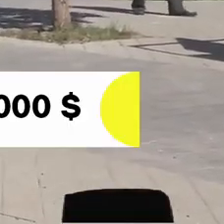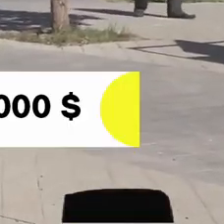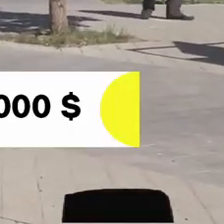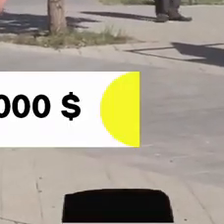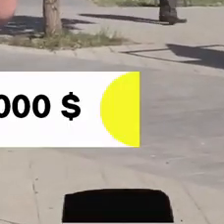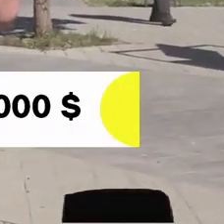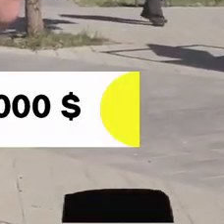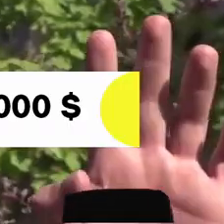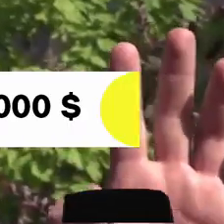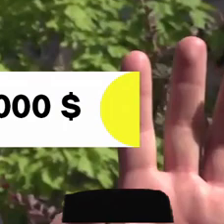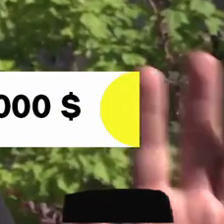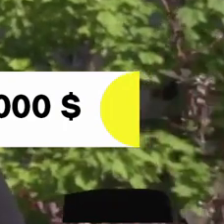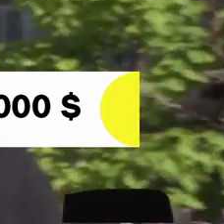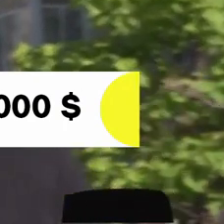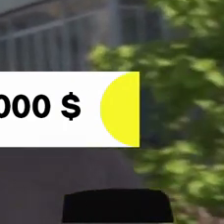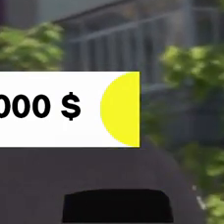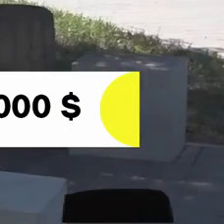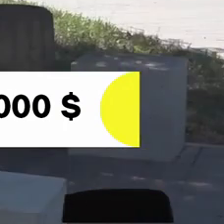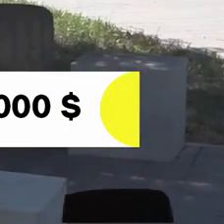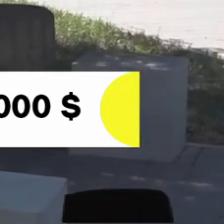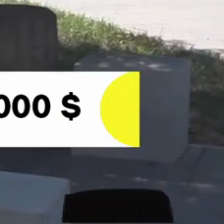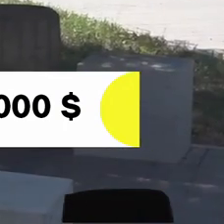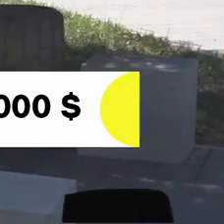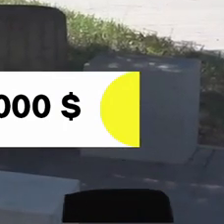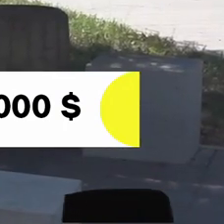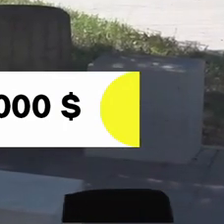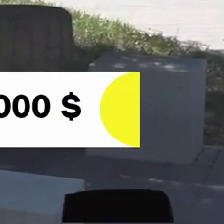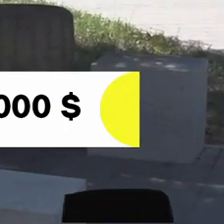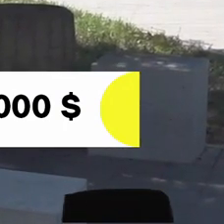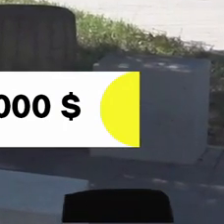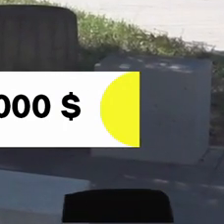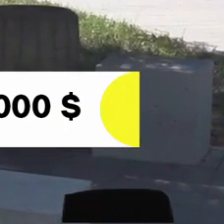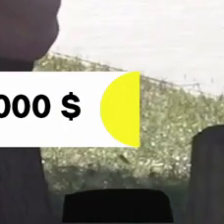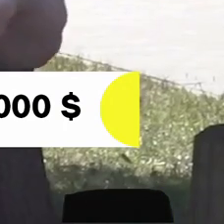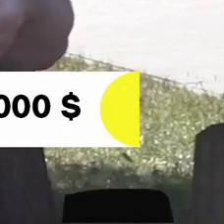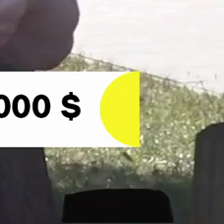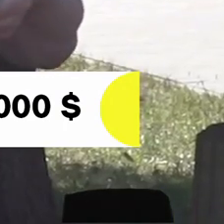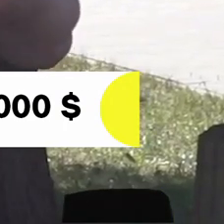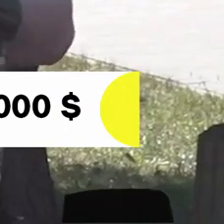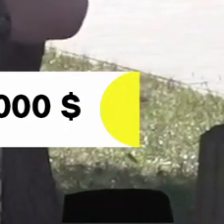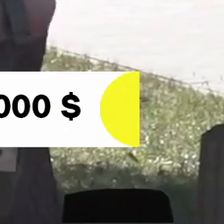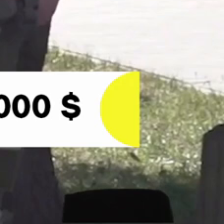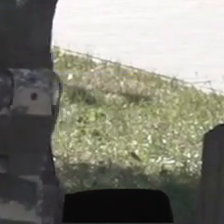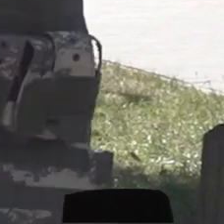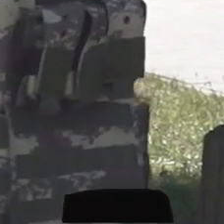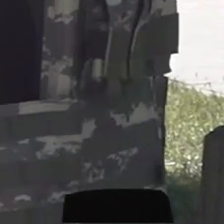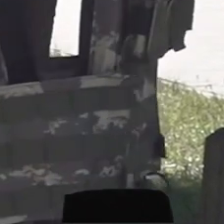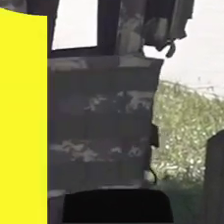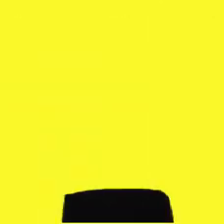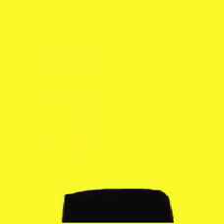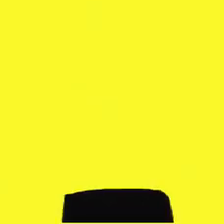Юрій Куц повернувся до України зі Сполучених Штатів, щоб волонтерити. Зараз шиє амуніцію для